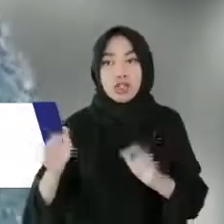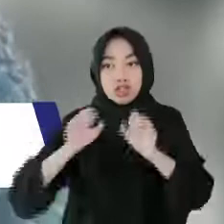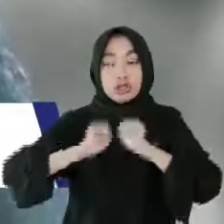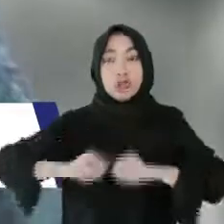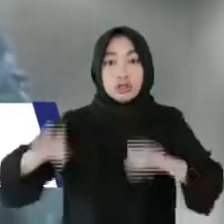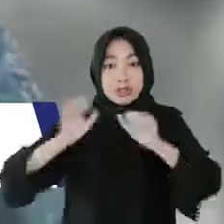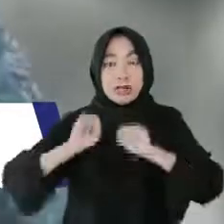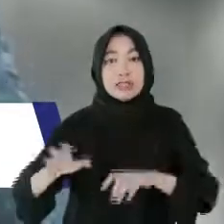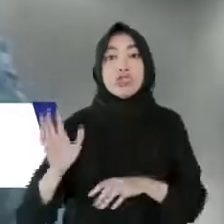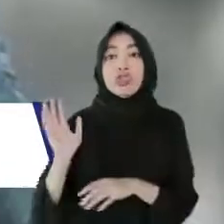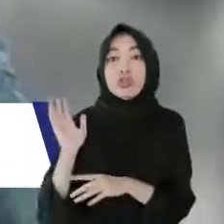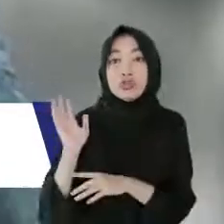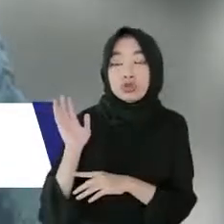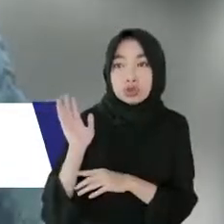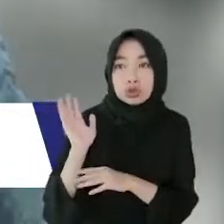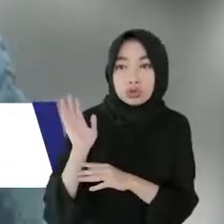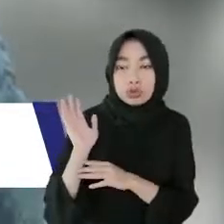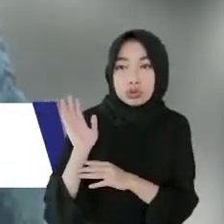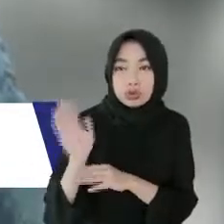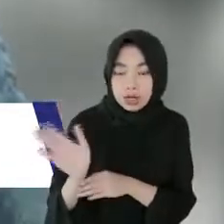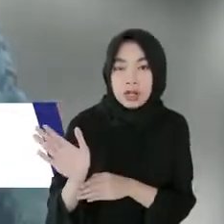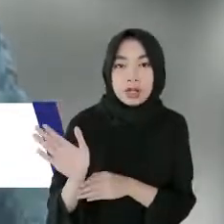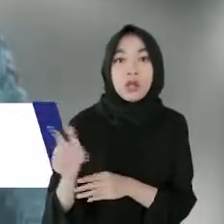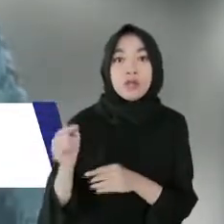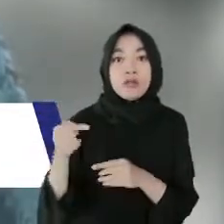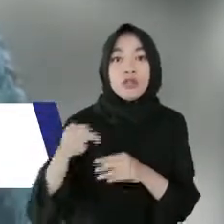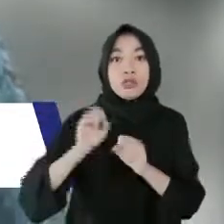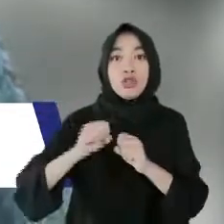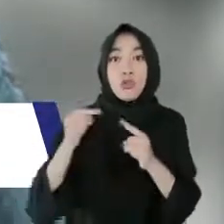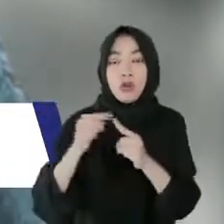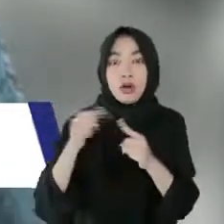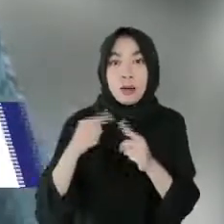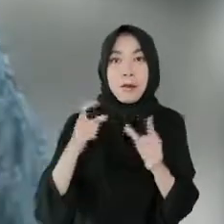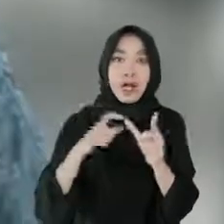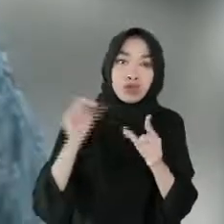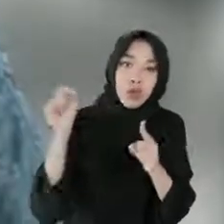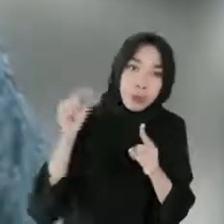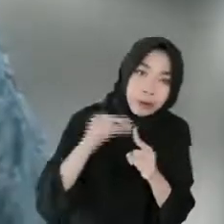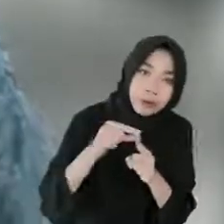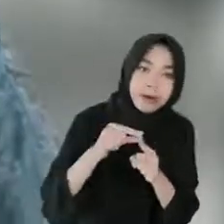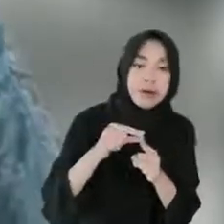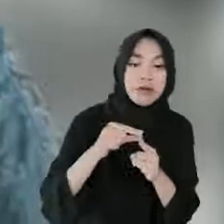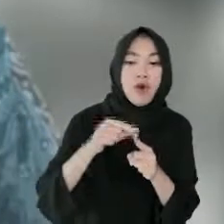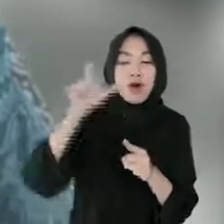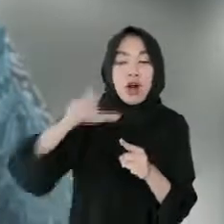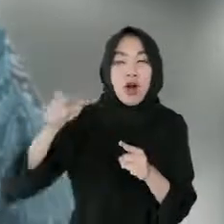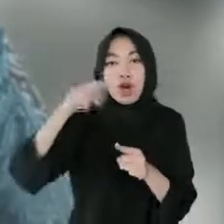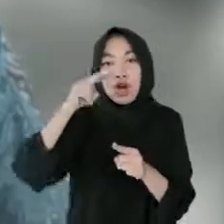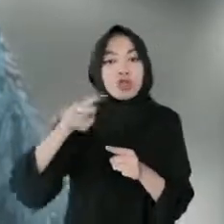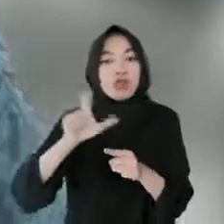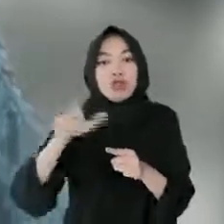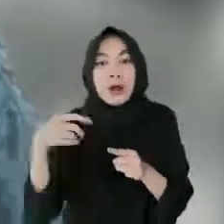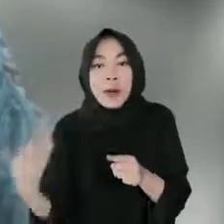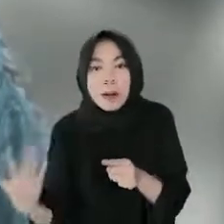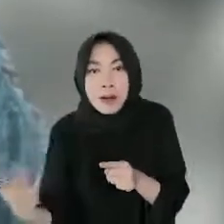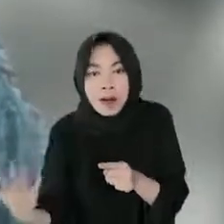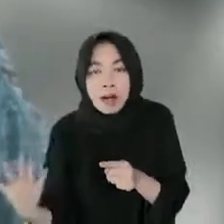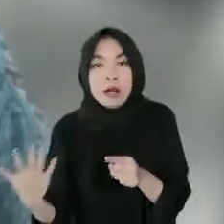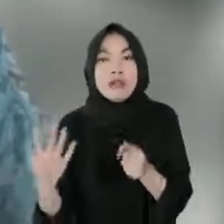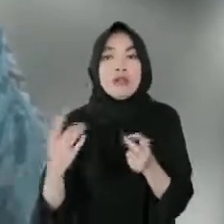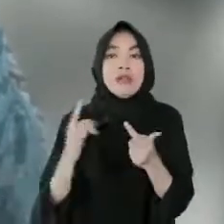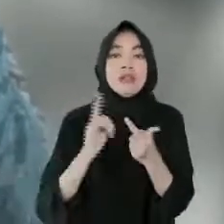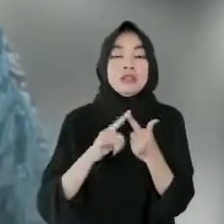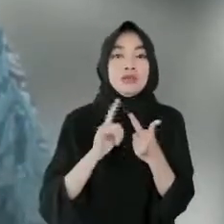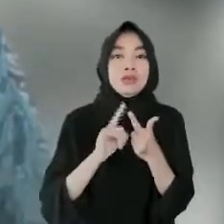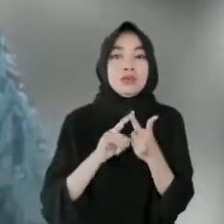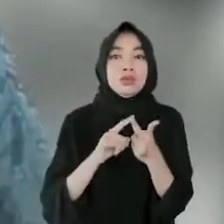dengan standar operasional prosedur untuk menonton termasuk juga